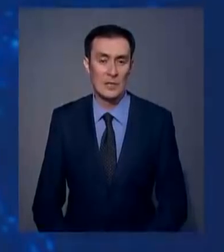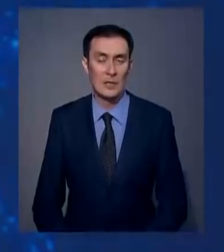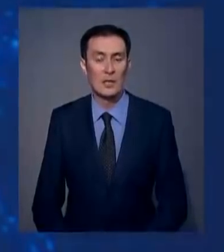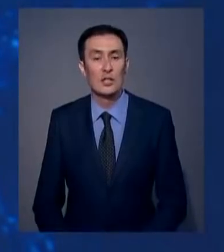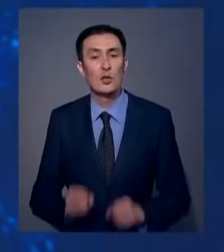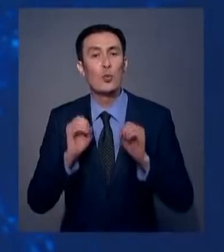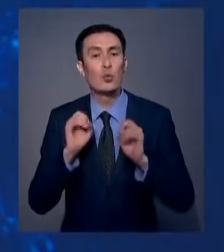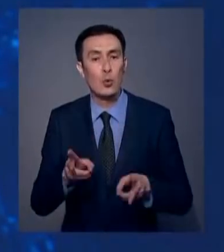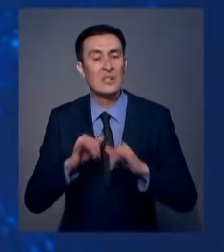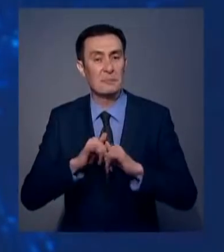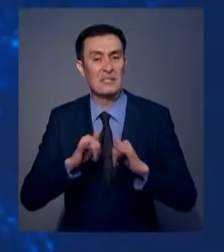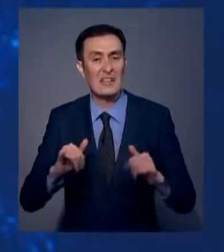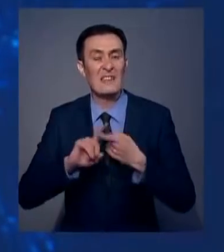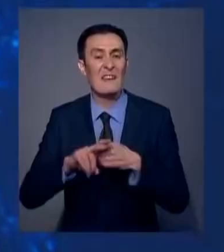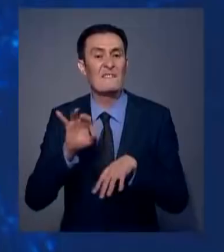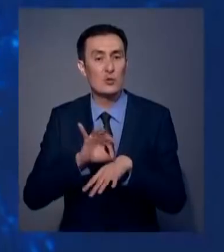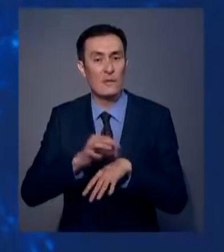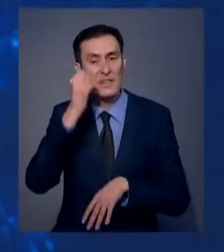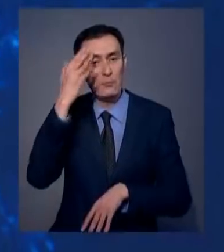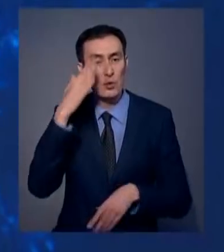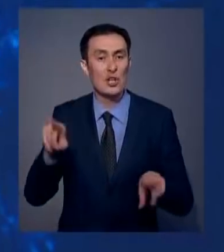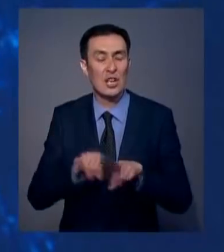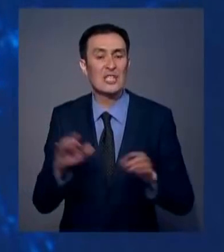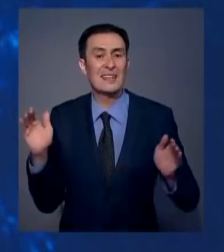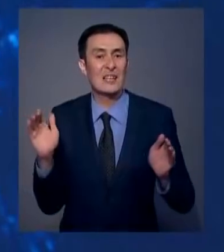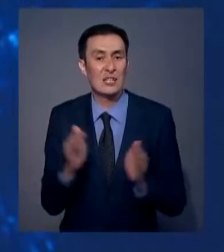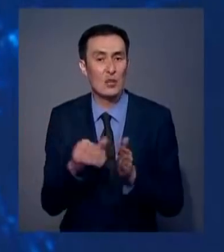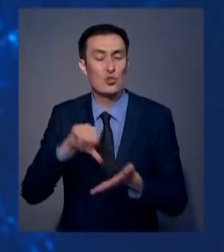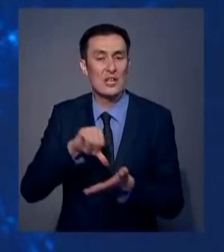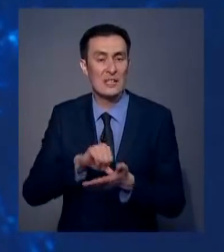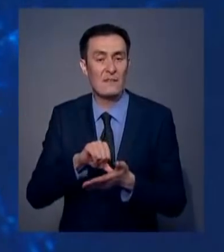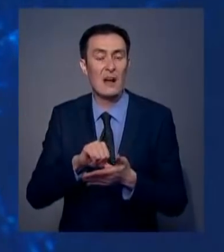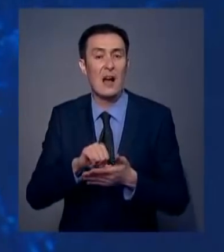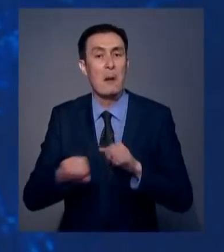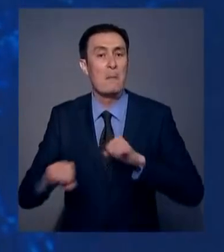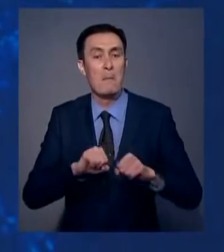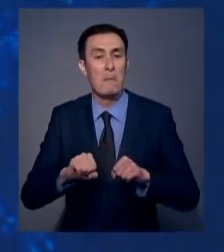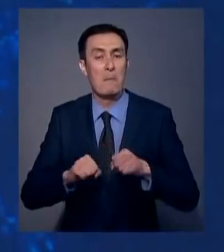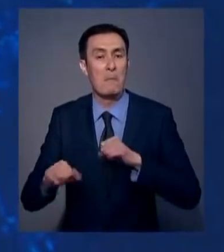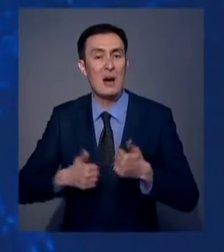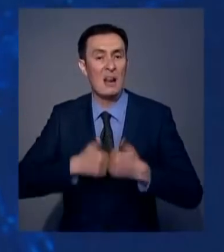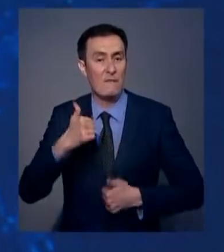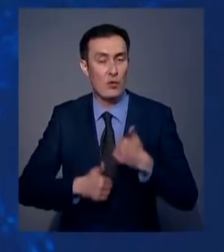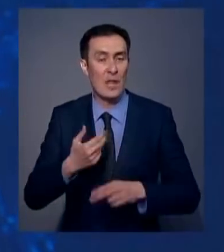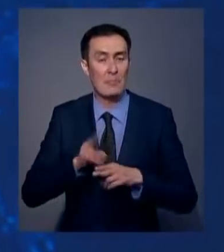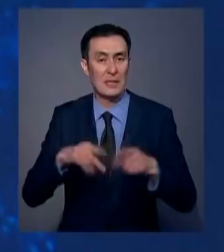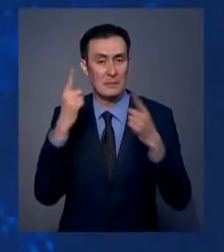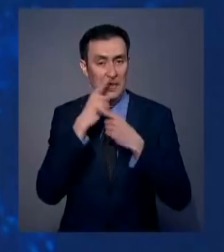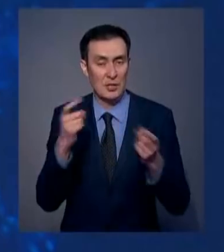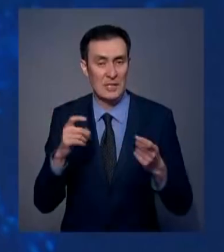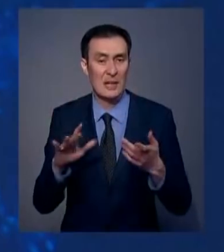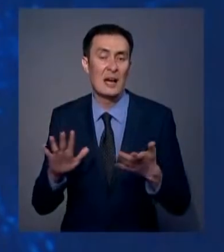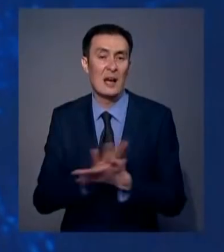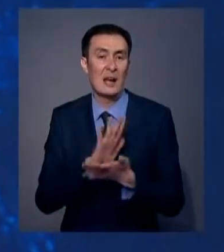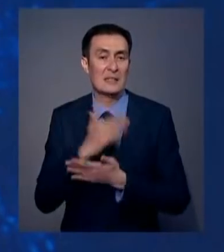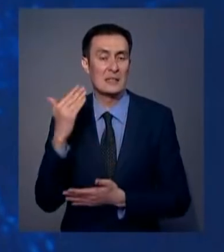Вот, из-за угрозы распространения вируса в Японии также сократили число участников столичного марафона. Об этом со ссылкой на местные источники сообщает